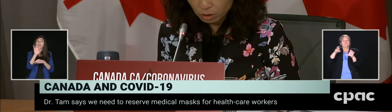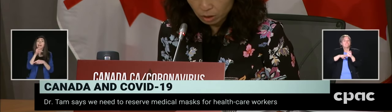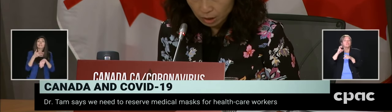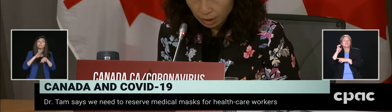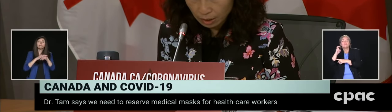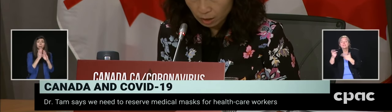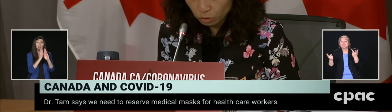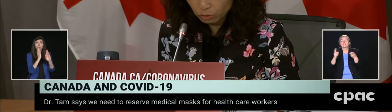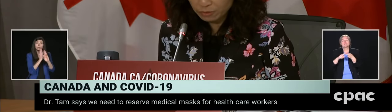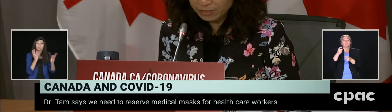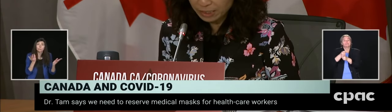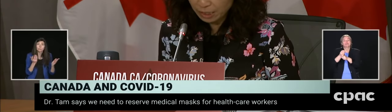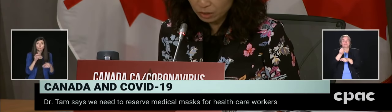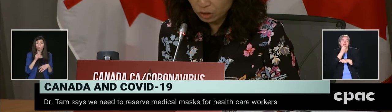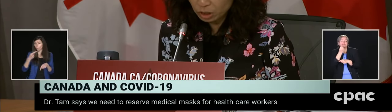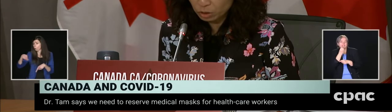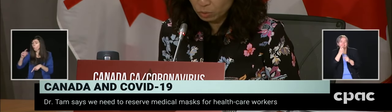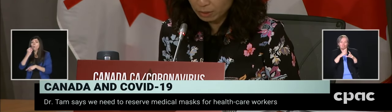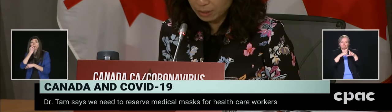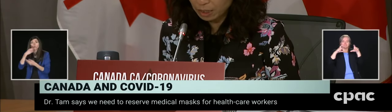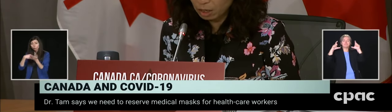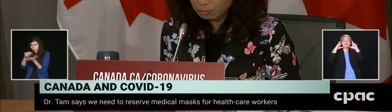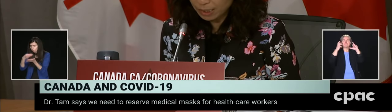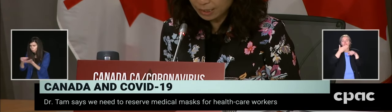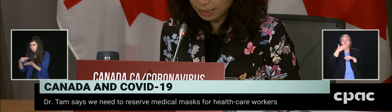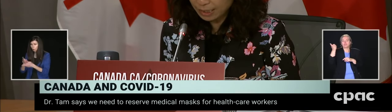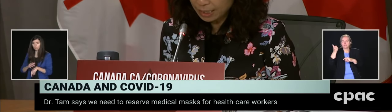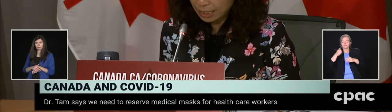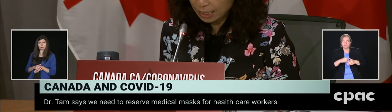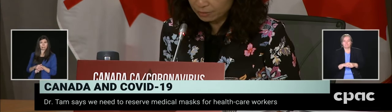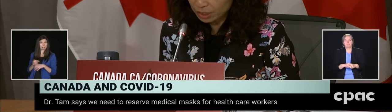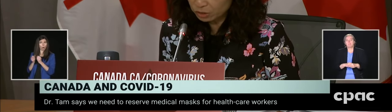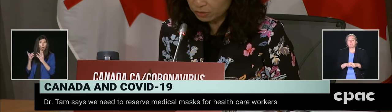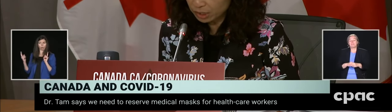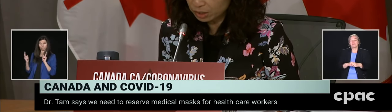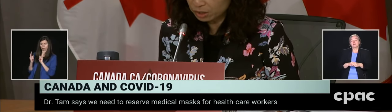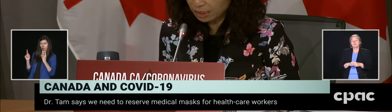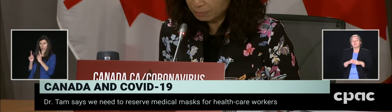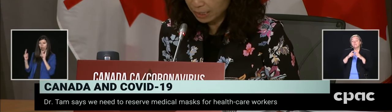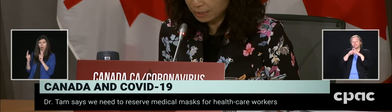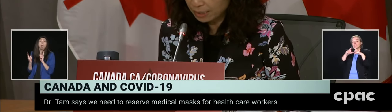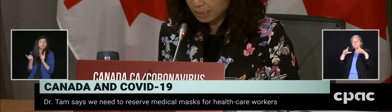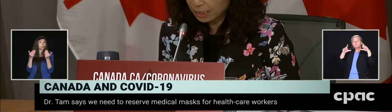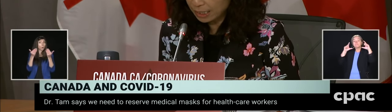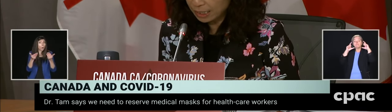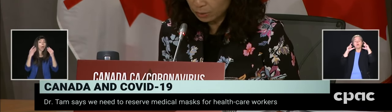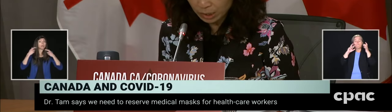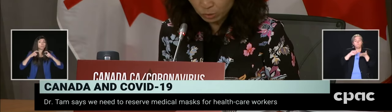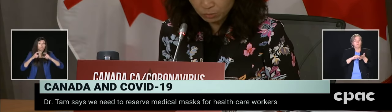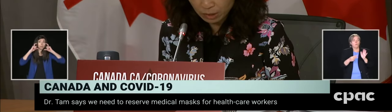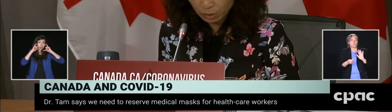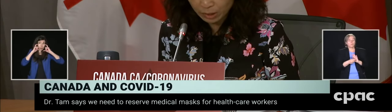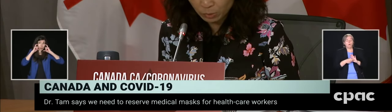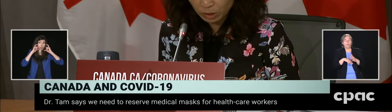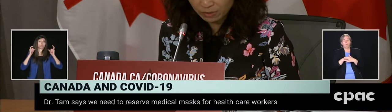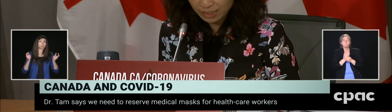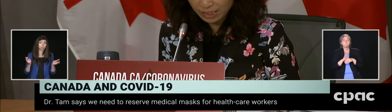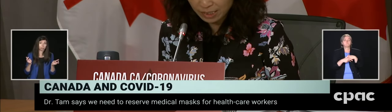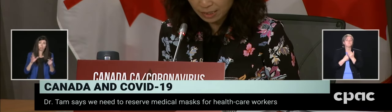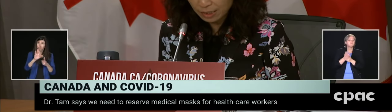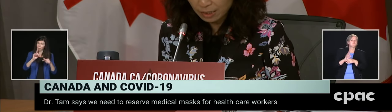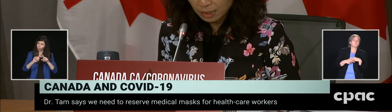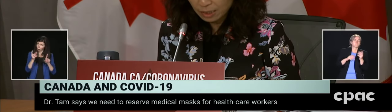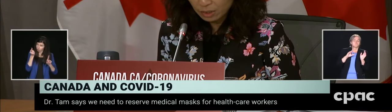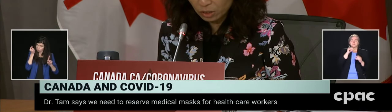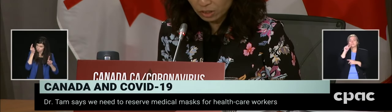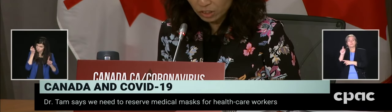port d'un couvre-visage ne doit pas remplacer un lavage fréquent des mains et l'éloignement